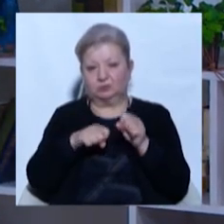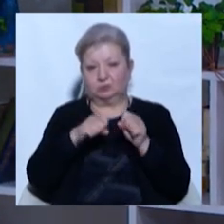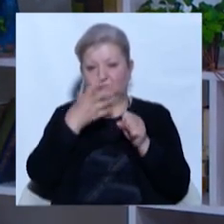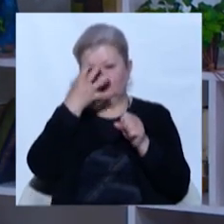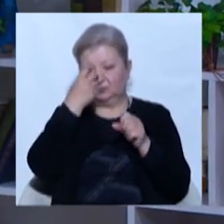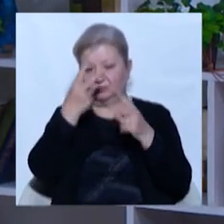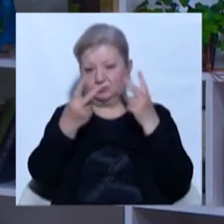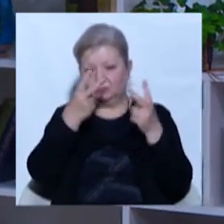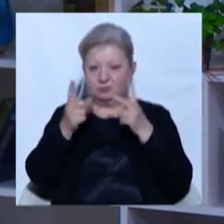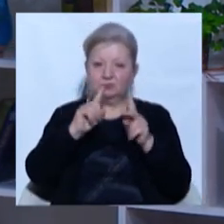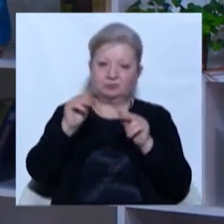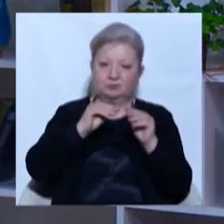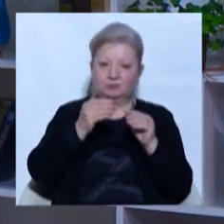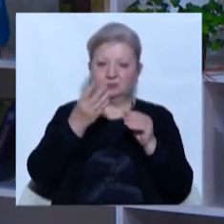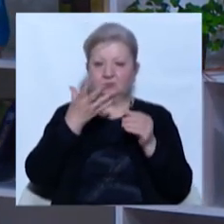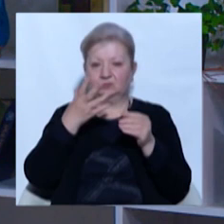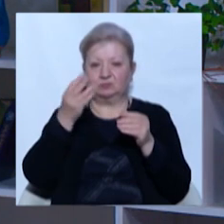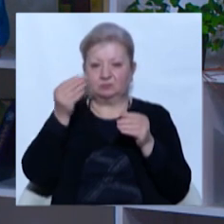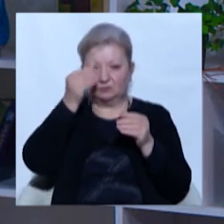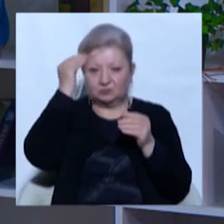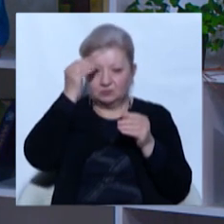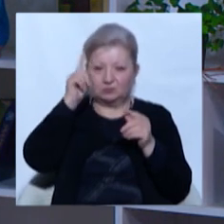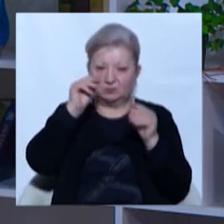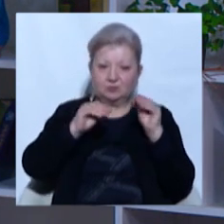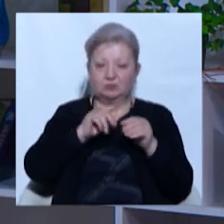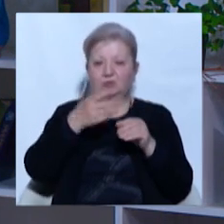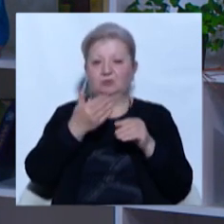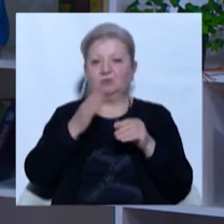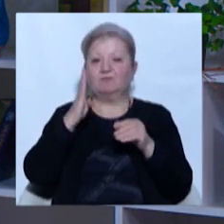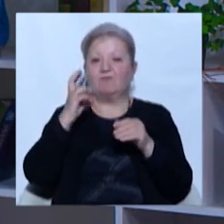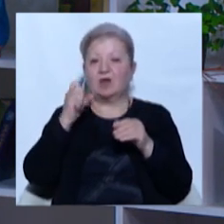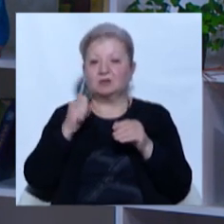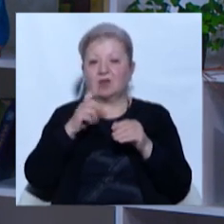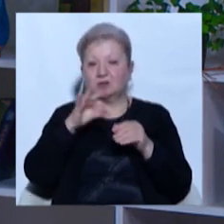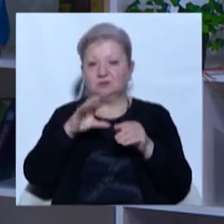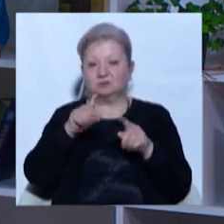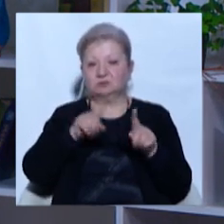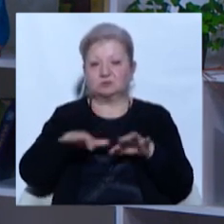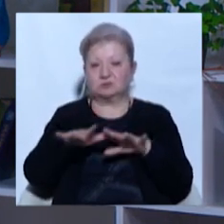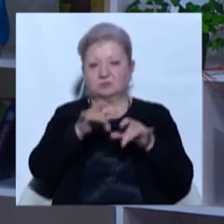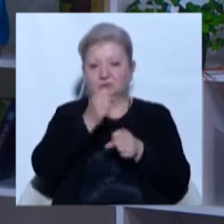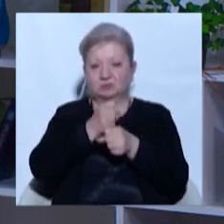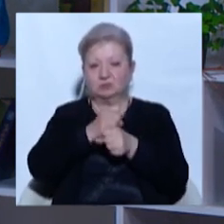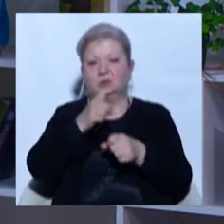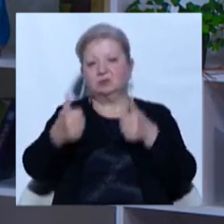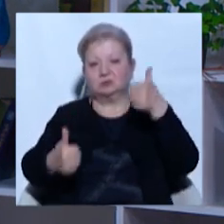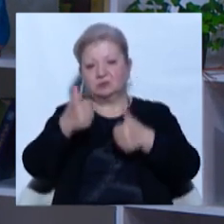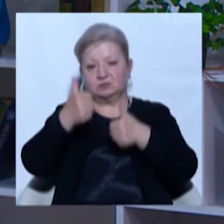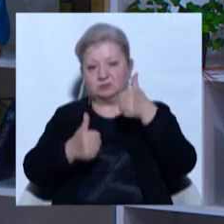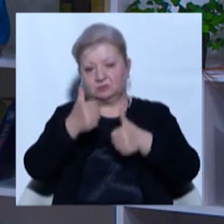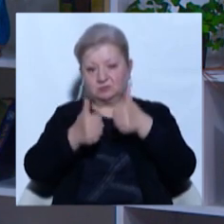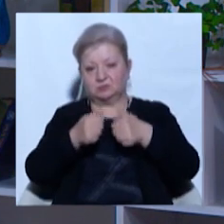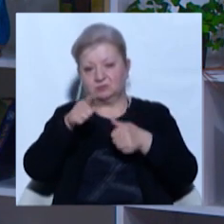ილუსტრაციების ან კომიქსების საშუალებით გადმოეცით ვახტანგ გორგასლის მოღვაწეობა. და მეორე, შეადარეთ ვახტანგ გორგასლისა და მირიან მეფის